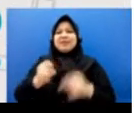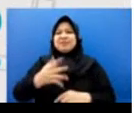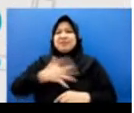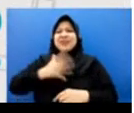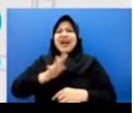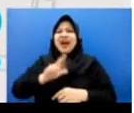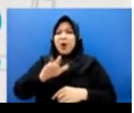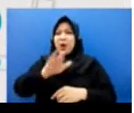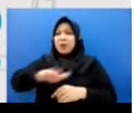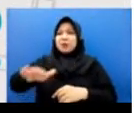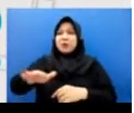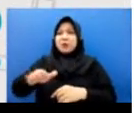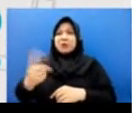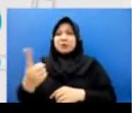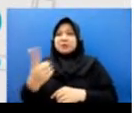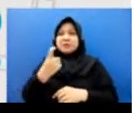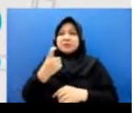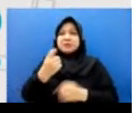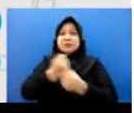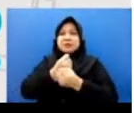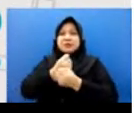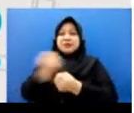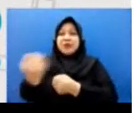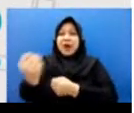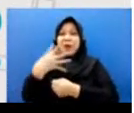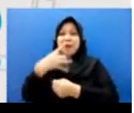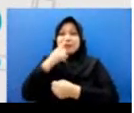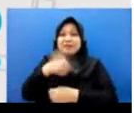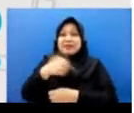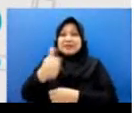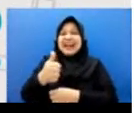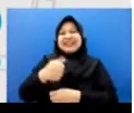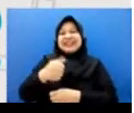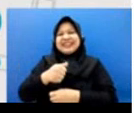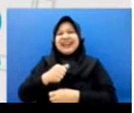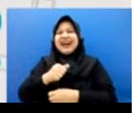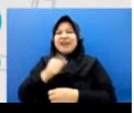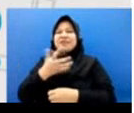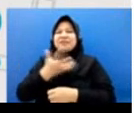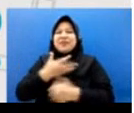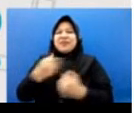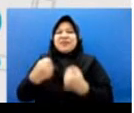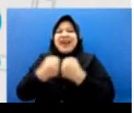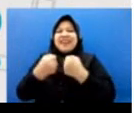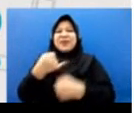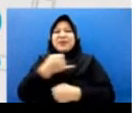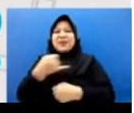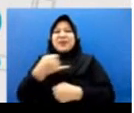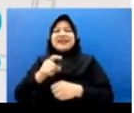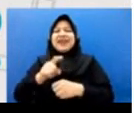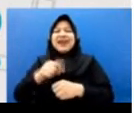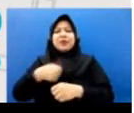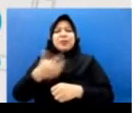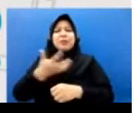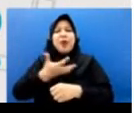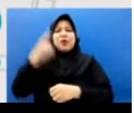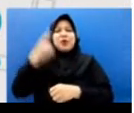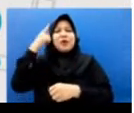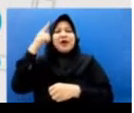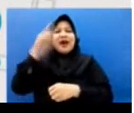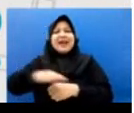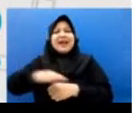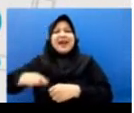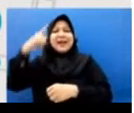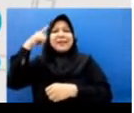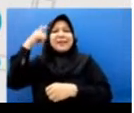sesuatu yang unik, yang memang memberikan pengalaman anak belajar dengan cepat. Dan kedua kan faktor